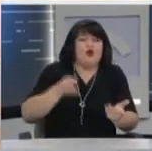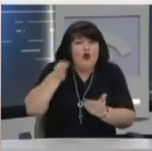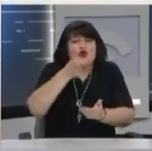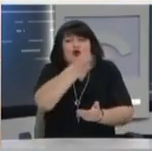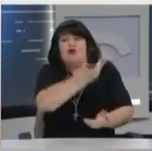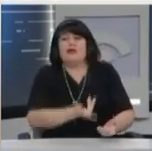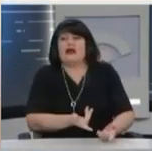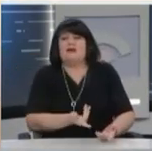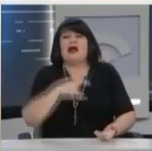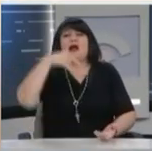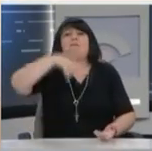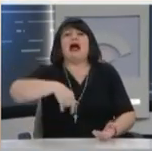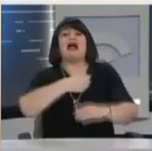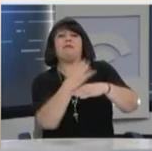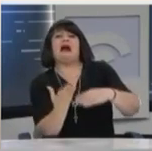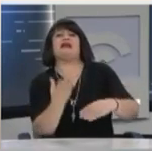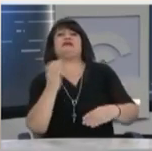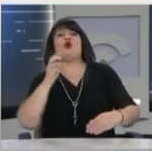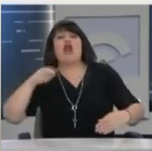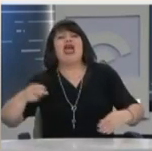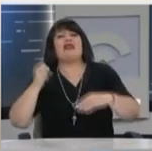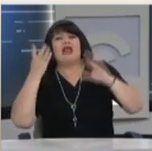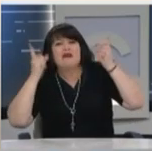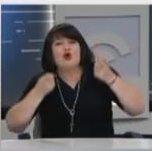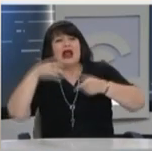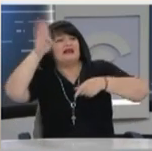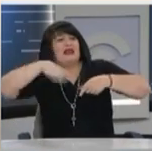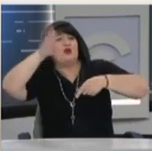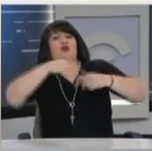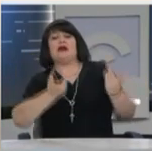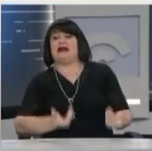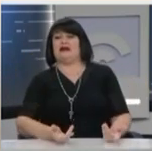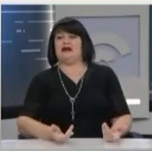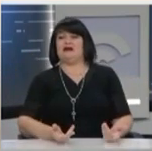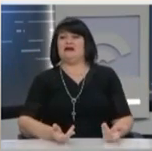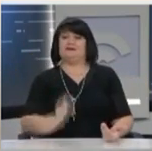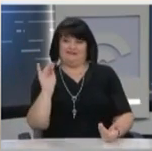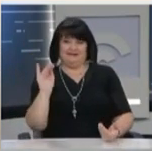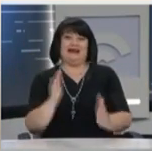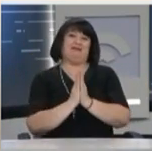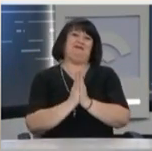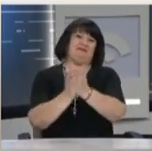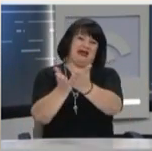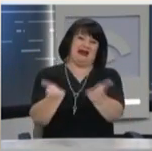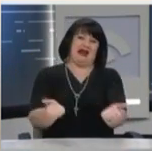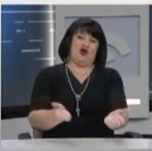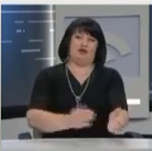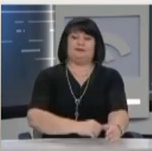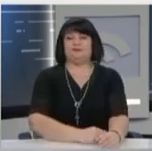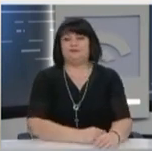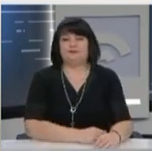από εκεί. Ο άλλος γράφει ΠΑΣΚ, ο άλλος γράφει ΟΝΕΔ, ό,τι θέλει ο καθένας. Σταματήστε την ιστορία. Κύριε Πρόεδρε, ξεπερνάμε το 25. Και